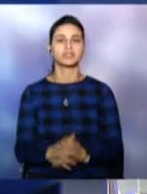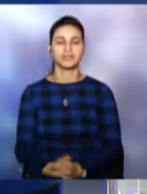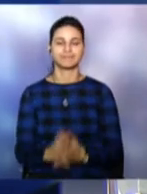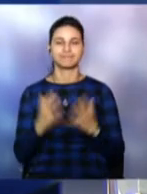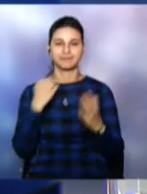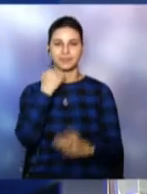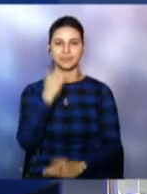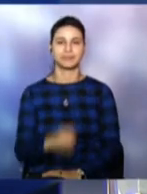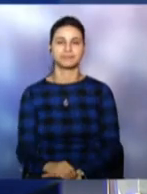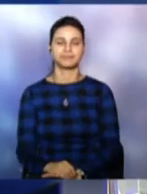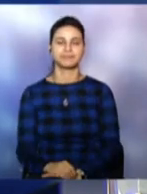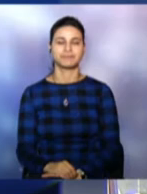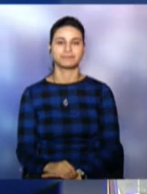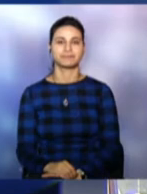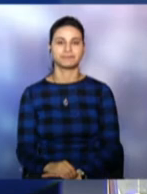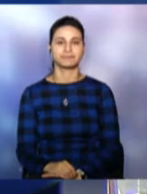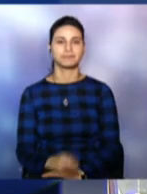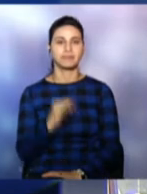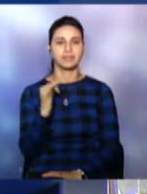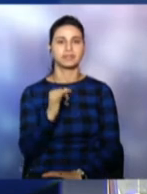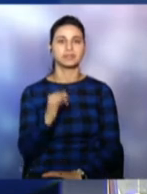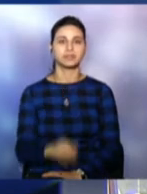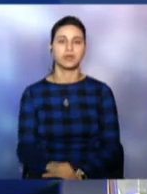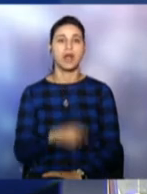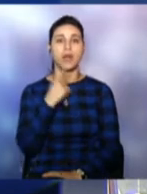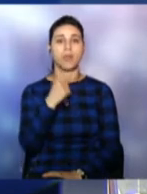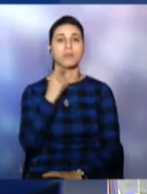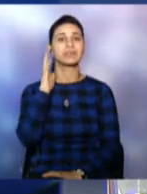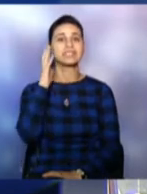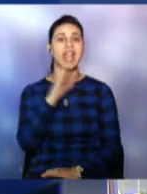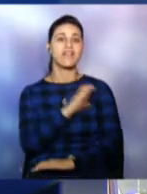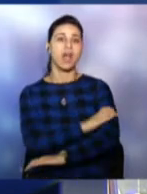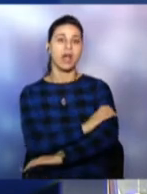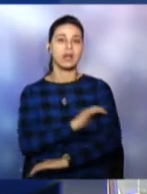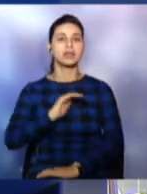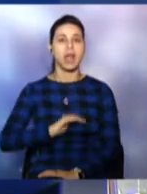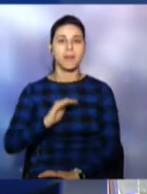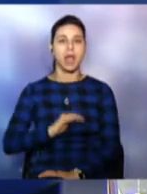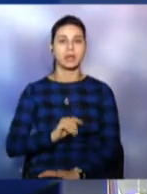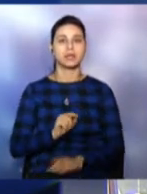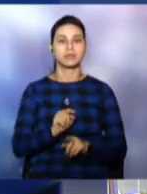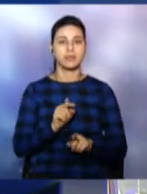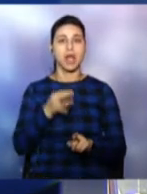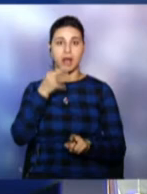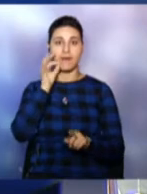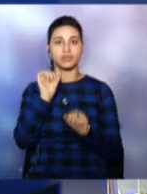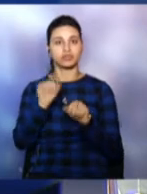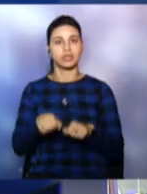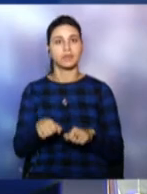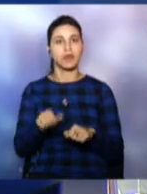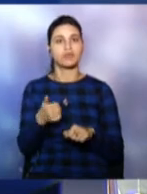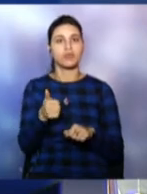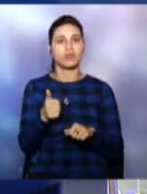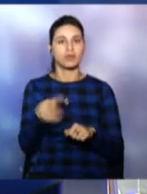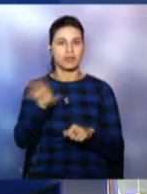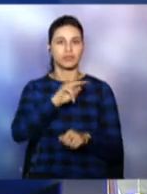მადლობა. გმადლობთ. მოდით განმარტოთ. დაბალი წნევა, ანუ ჰიპოტონია არის თუ არა ჩვენება ამ